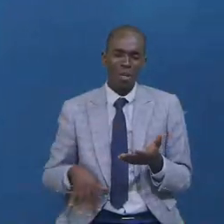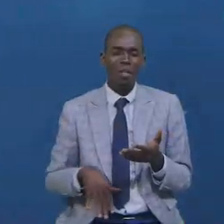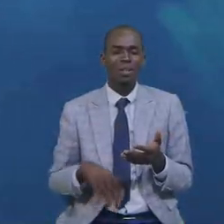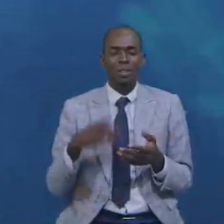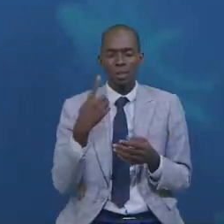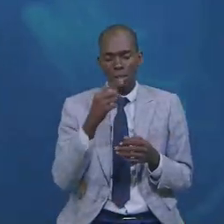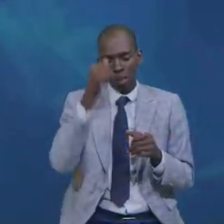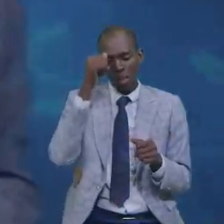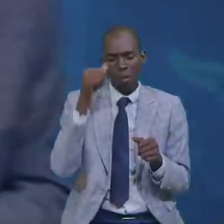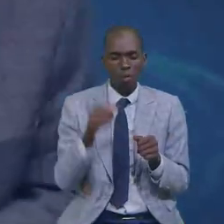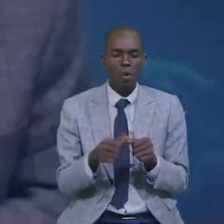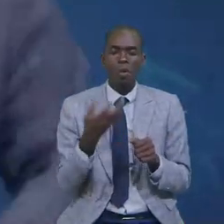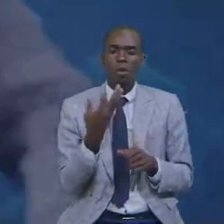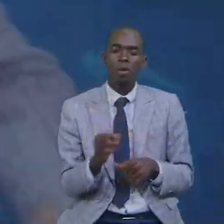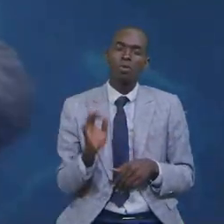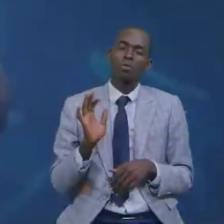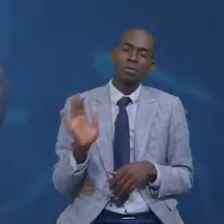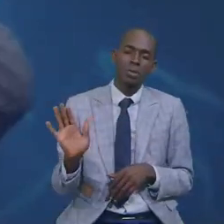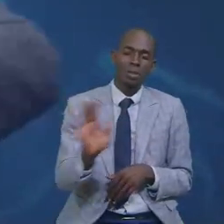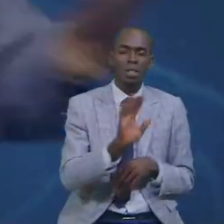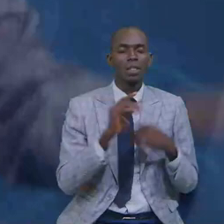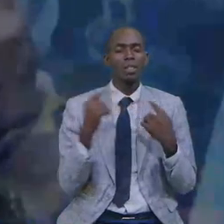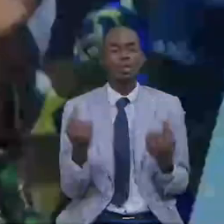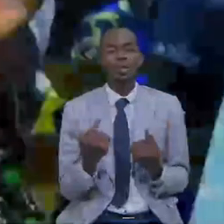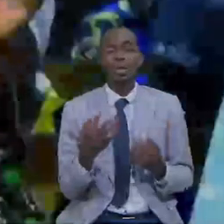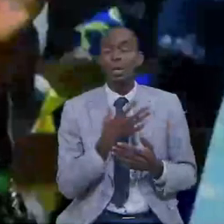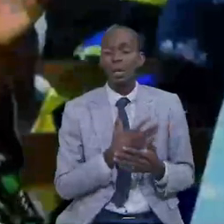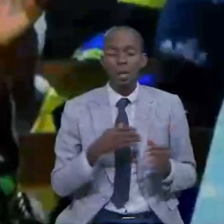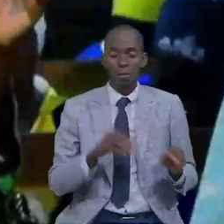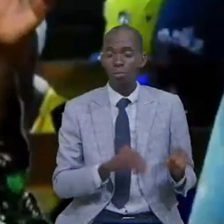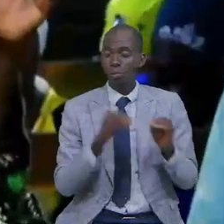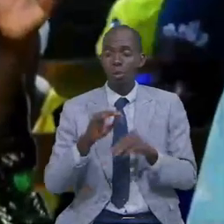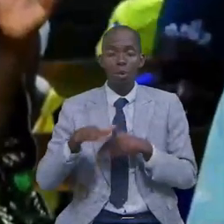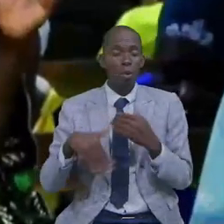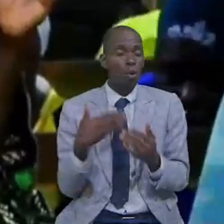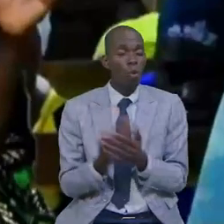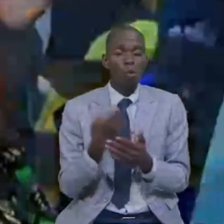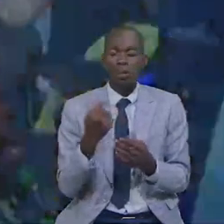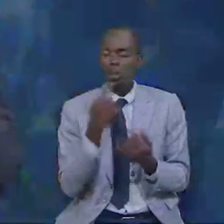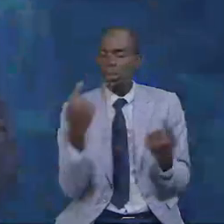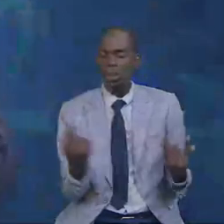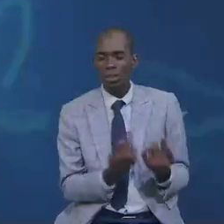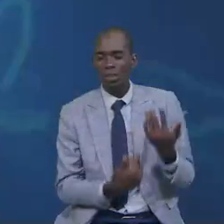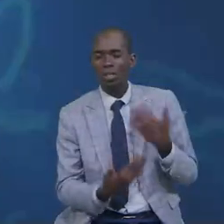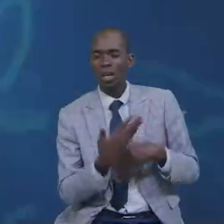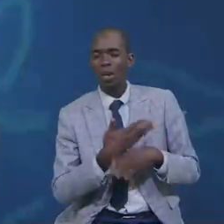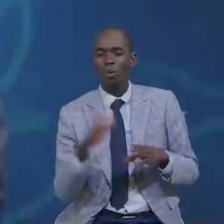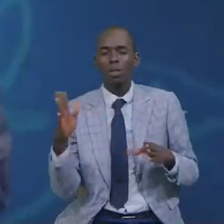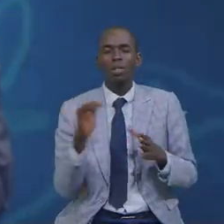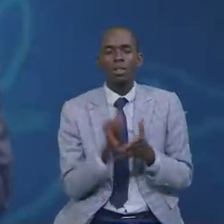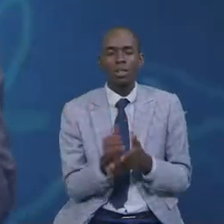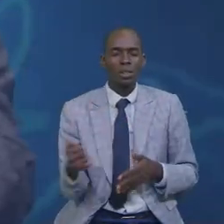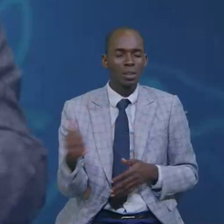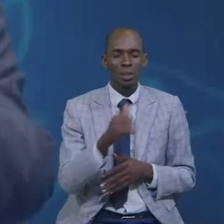efface le souvenir de leur péché et mais ces péchés derrière